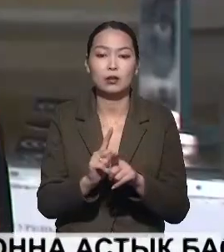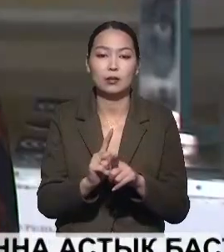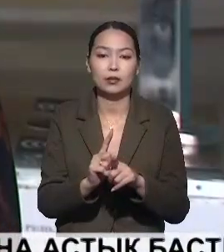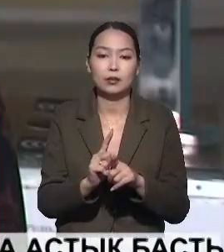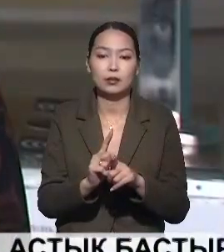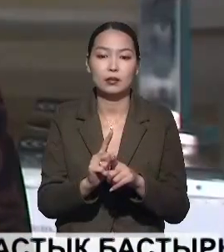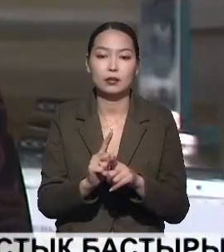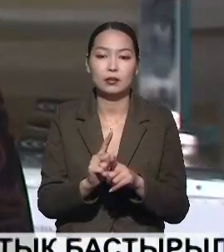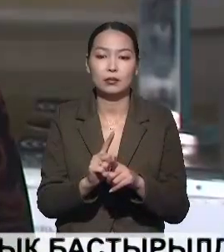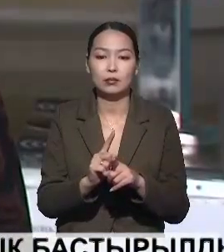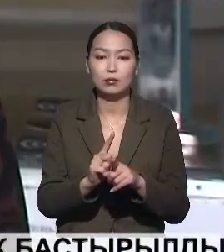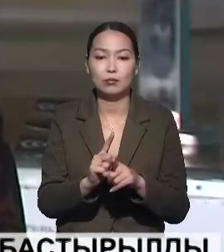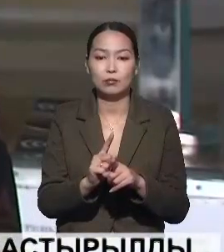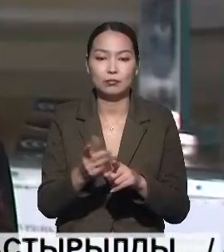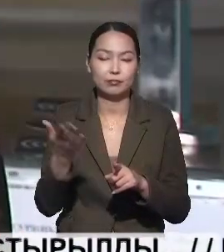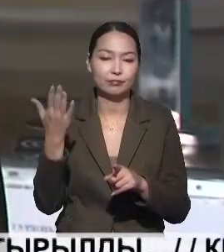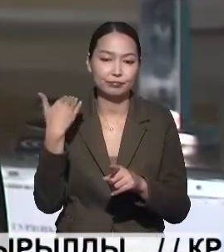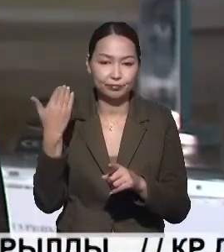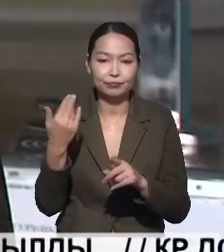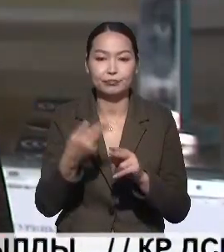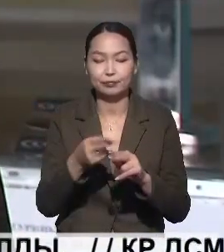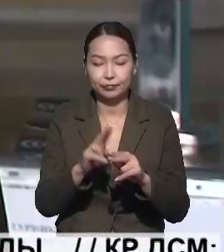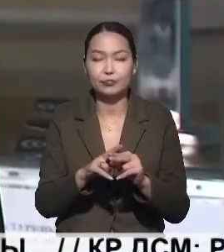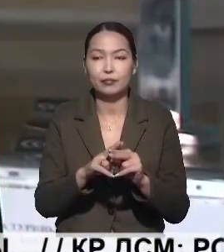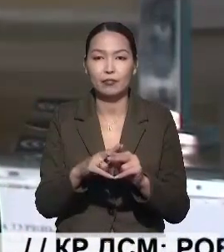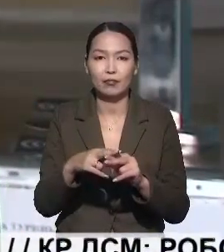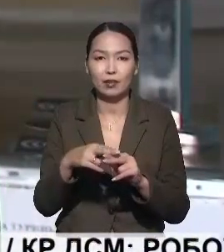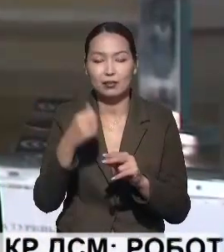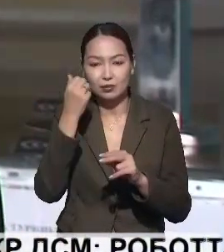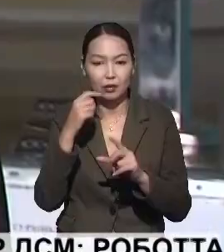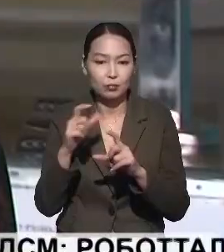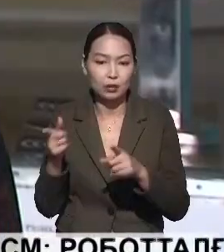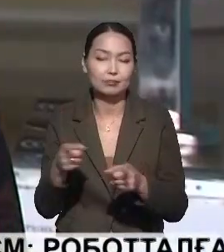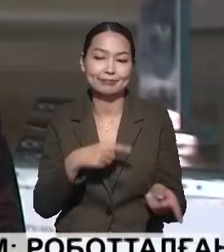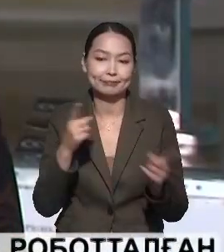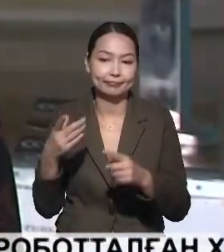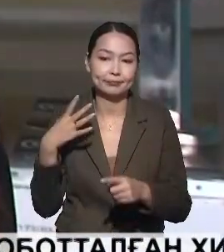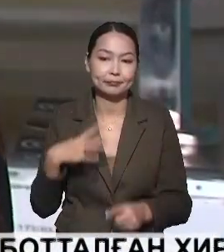темір жол вокзалының әкімшілік ғимараты. Қазір сол жерге көшуге мәжбүр болдық.